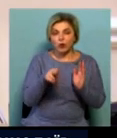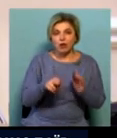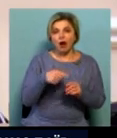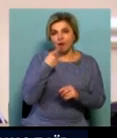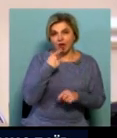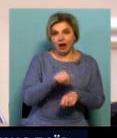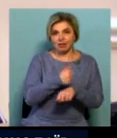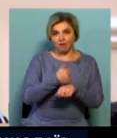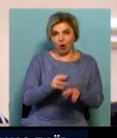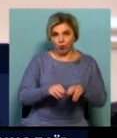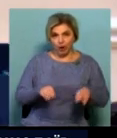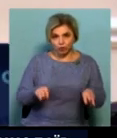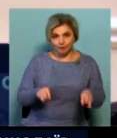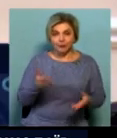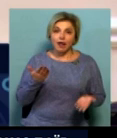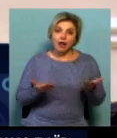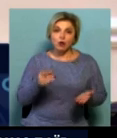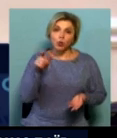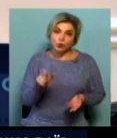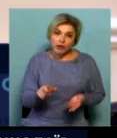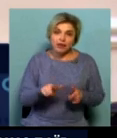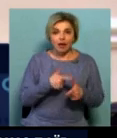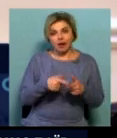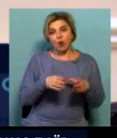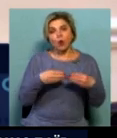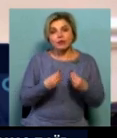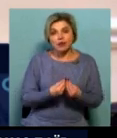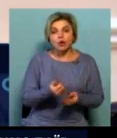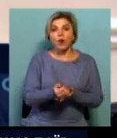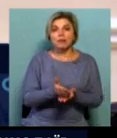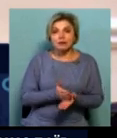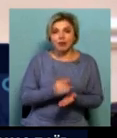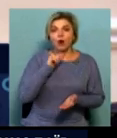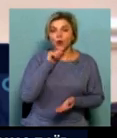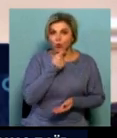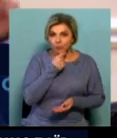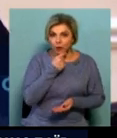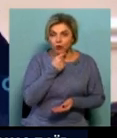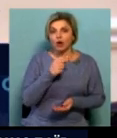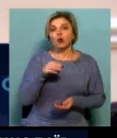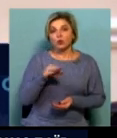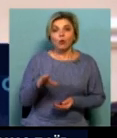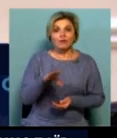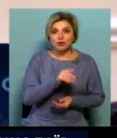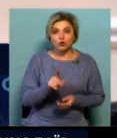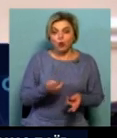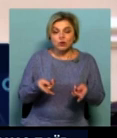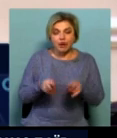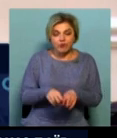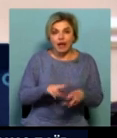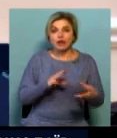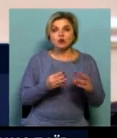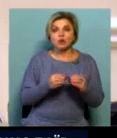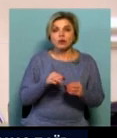уряду. Якщо людина або родина забезпечила економію, то все, що залишиться по